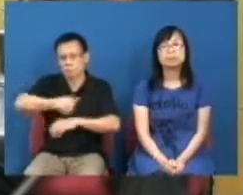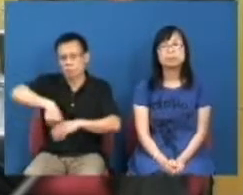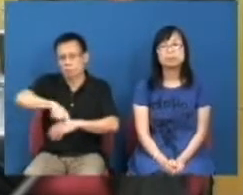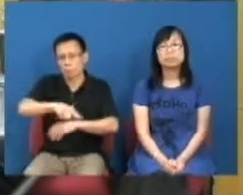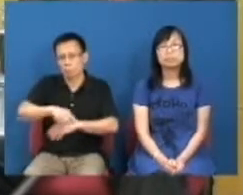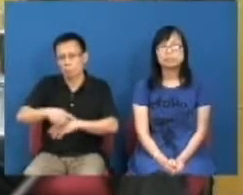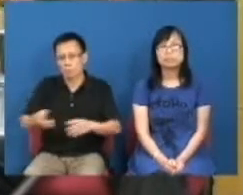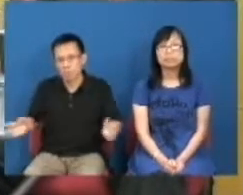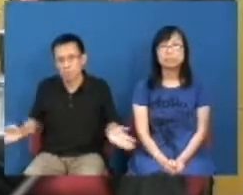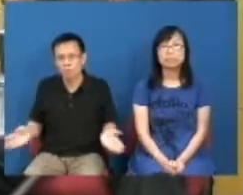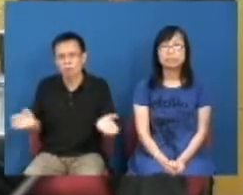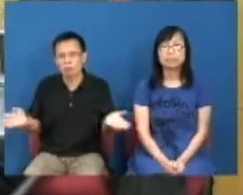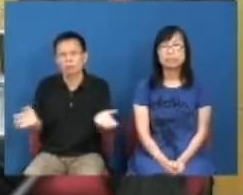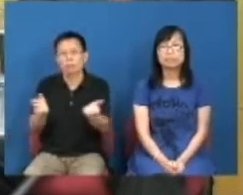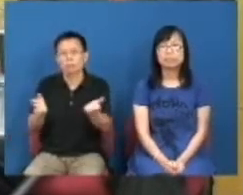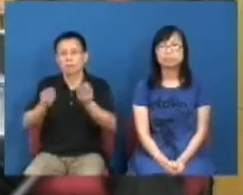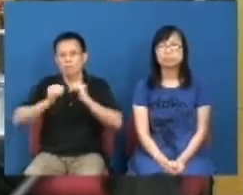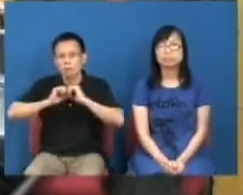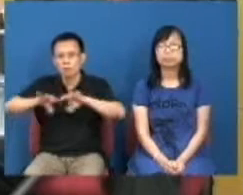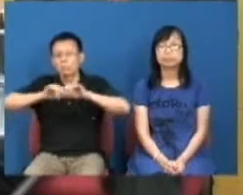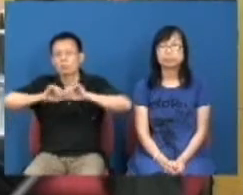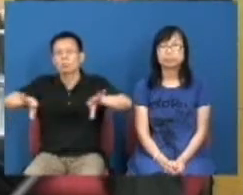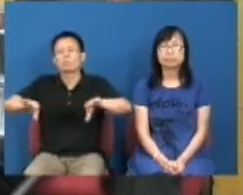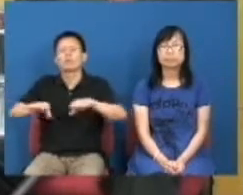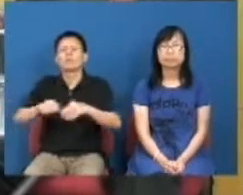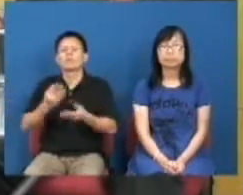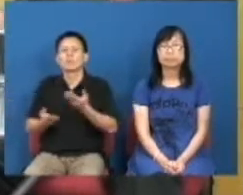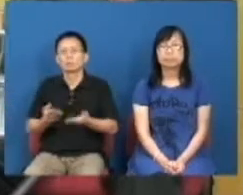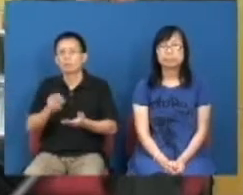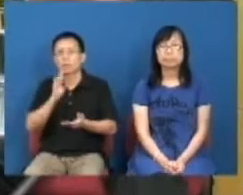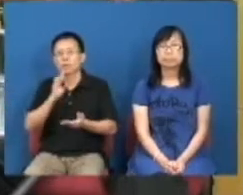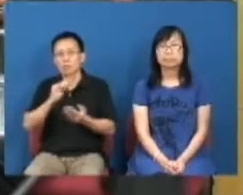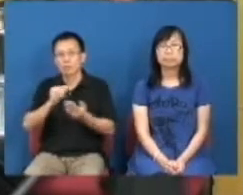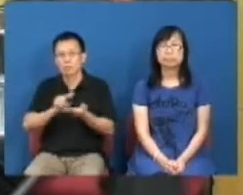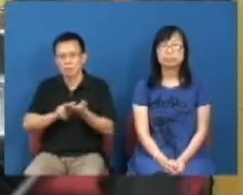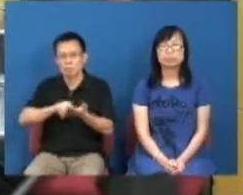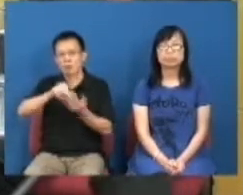廣，加以推動，又或者係學你話齋立法規範